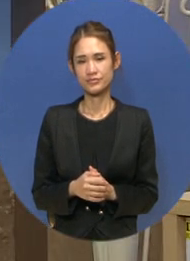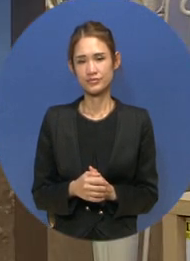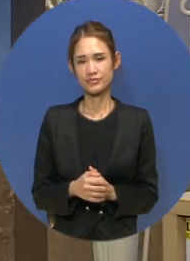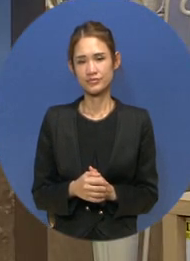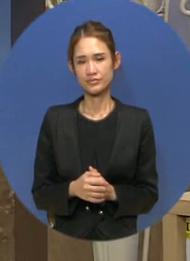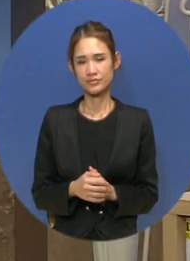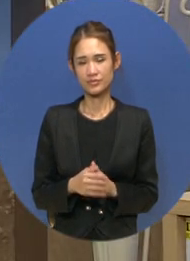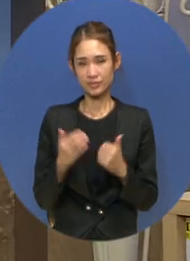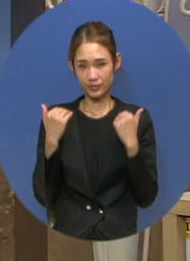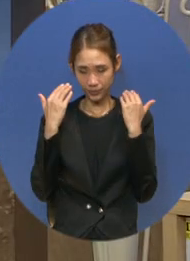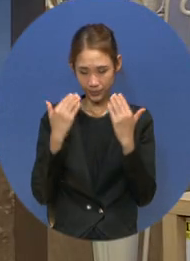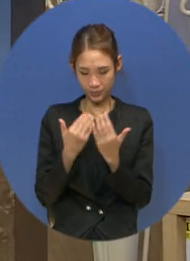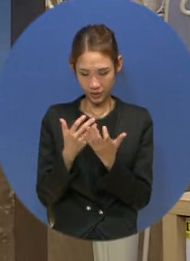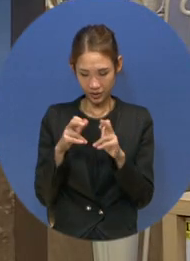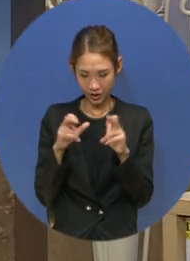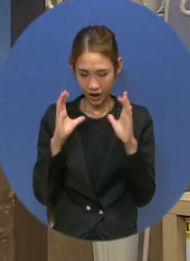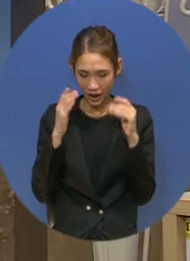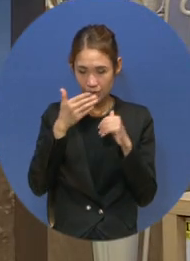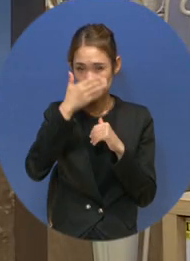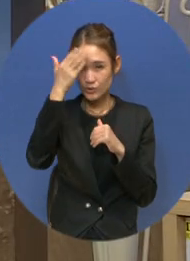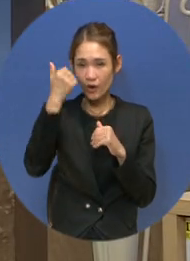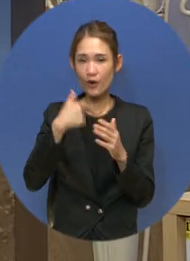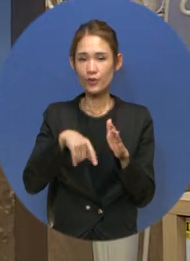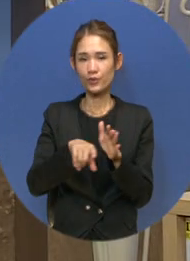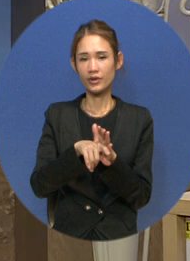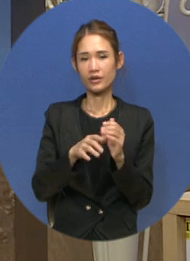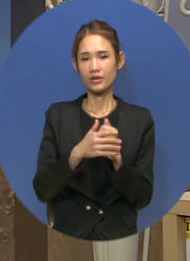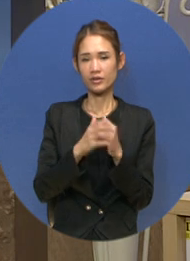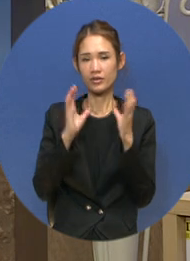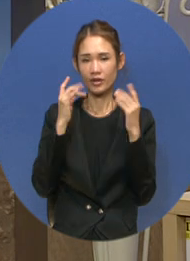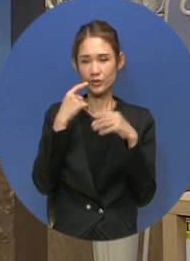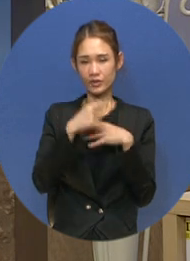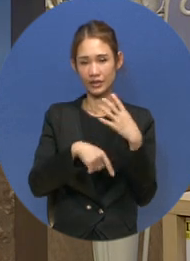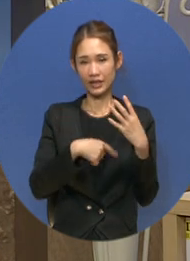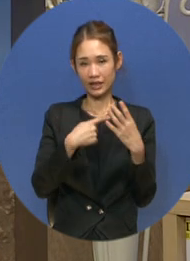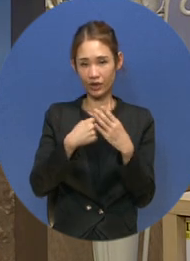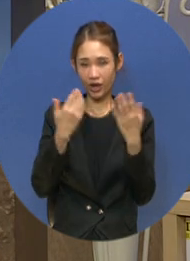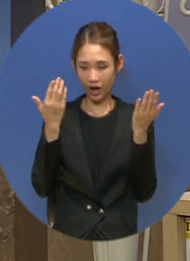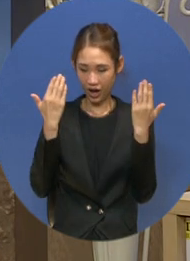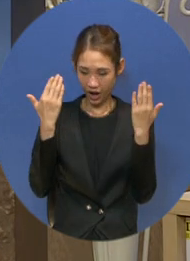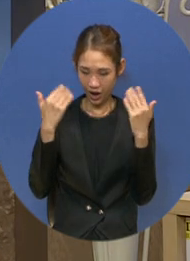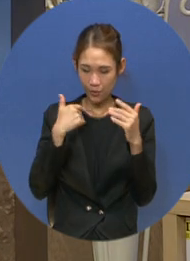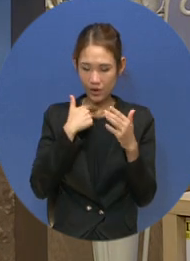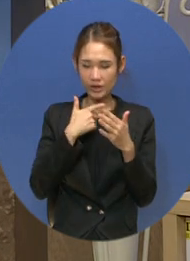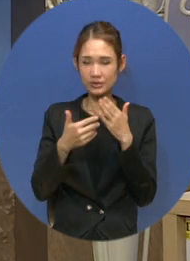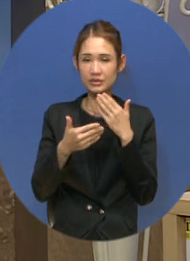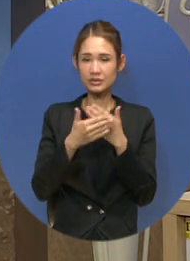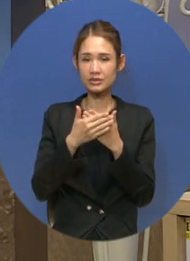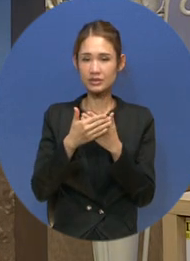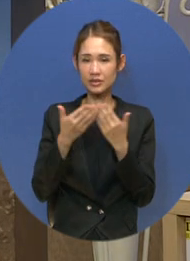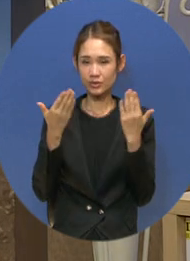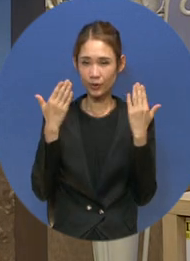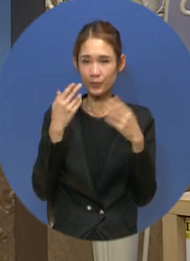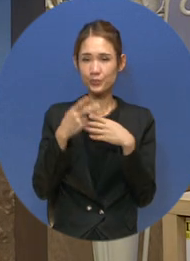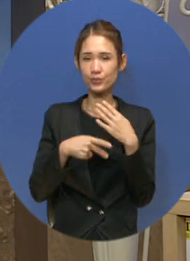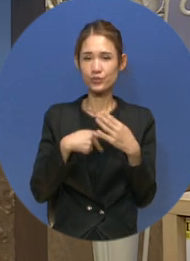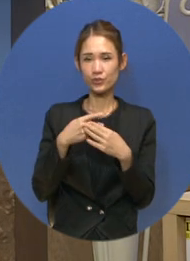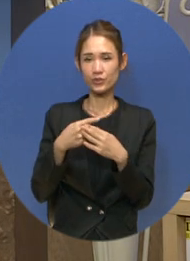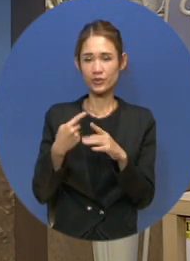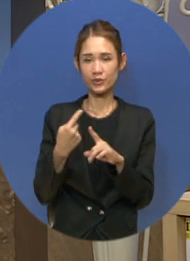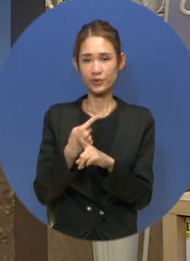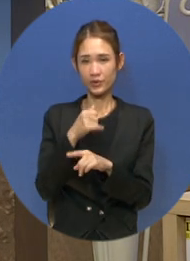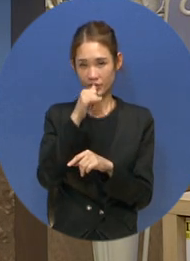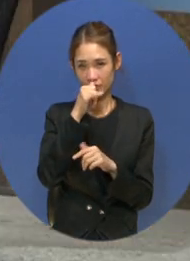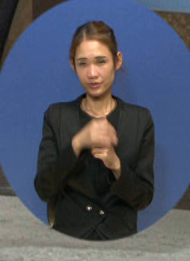또 이 발달장애 아동과 청소년들을 위해서 이 아동 계절 학교와 네, 같은 네. 이런 체험 프로그램을 하고